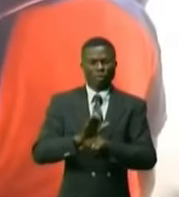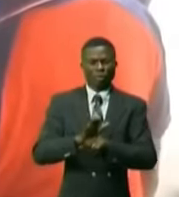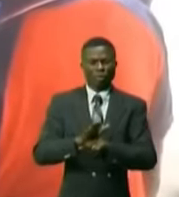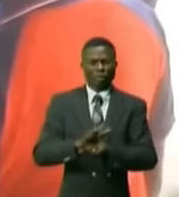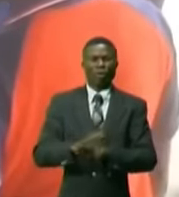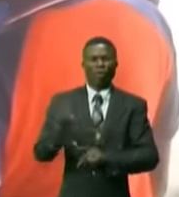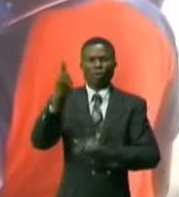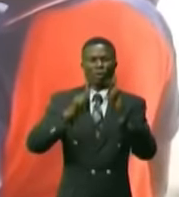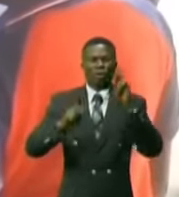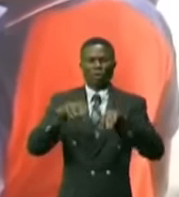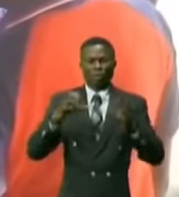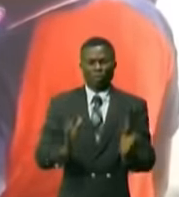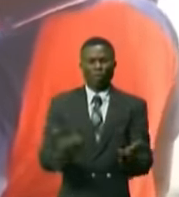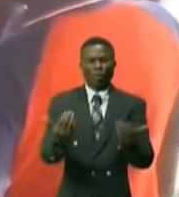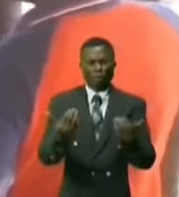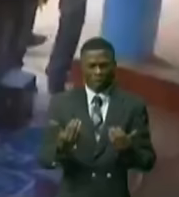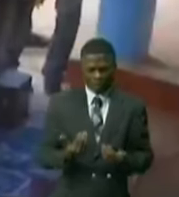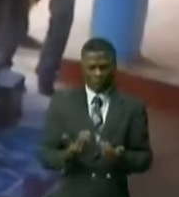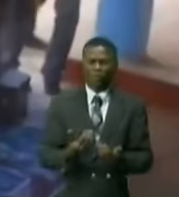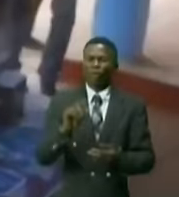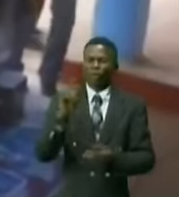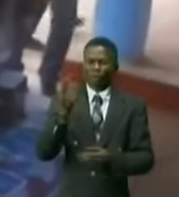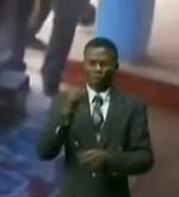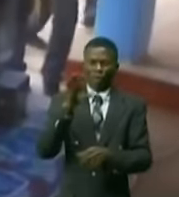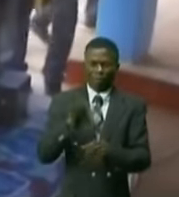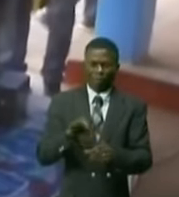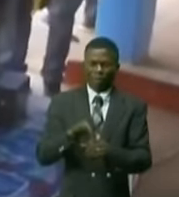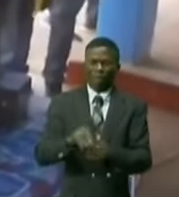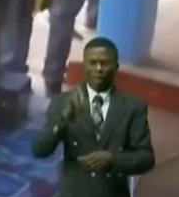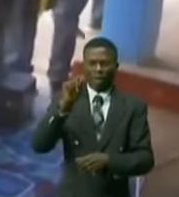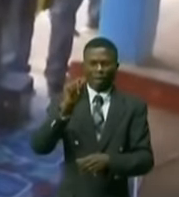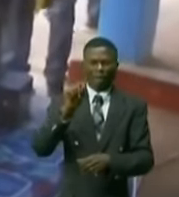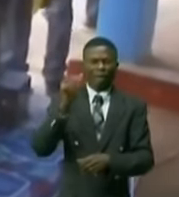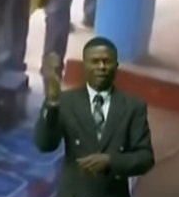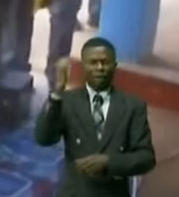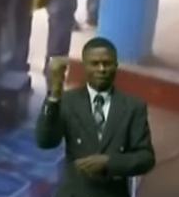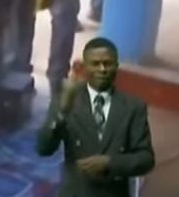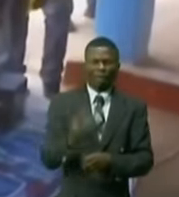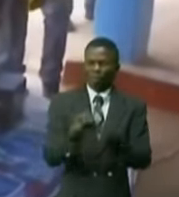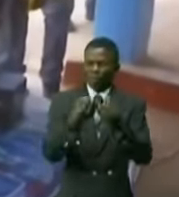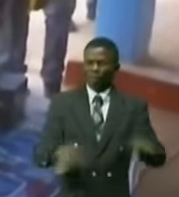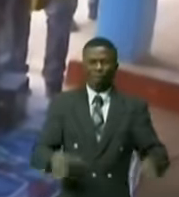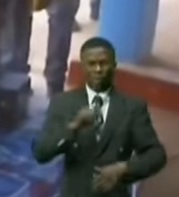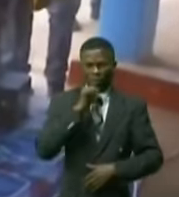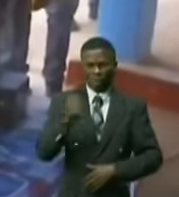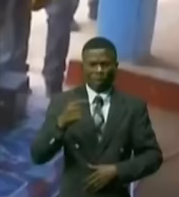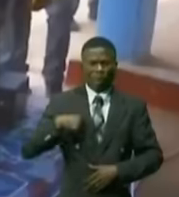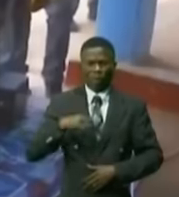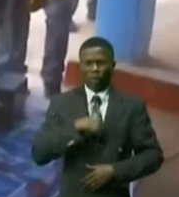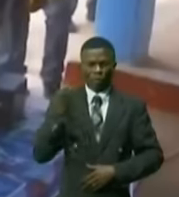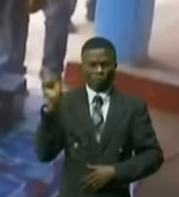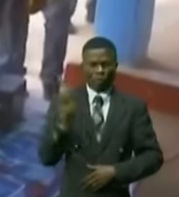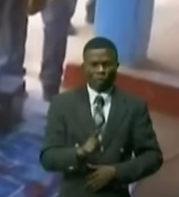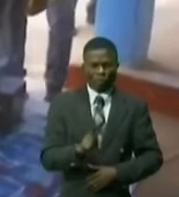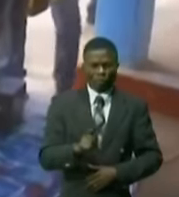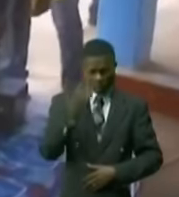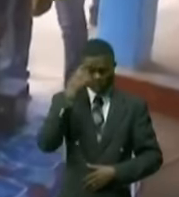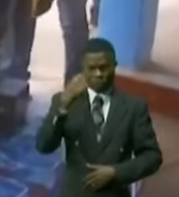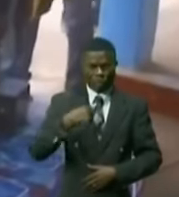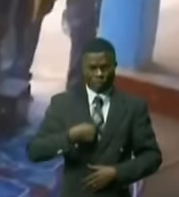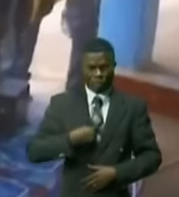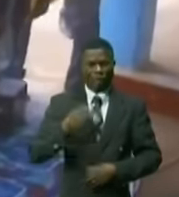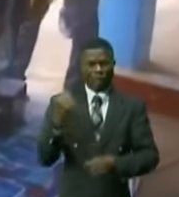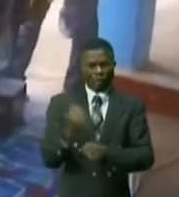Bounia Trop qui ne veulent rien rater. Le 20 décembre 2023. Je suis venu parce que pour moi, c'est